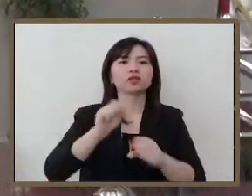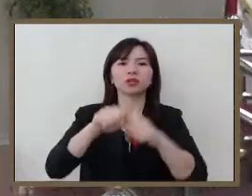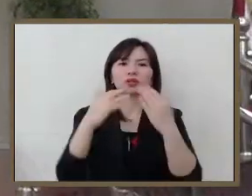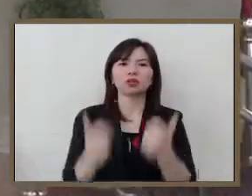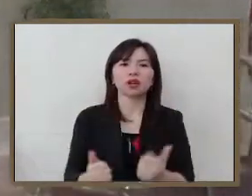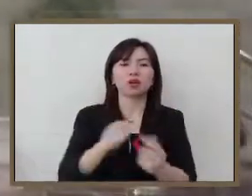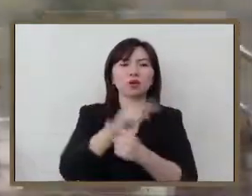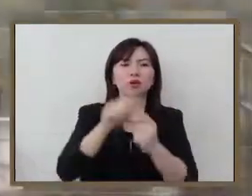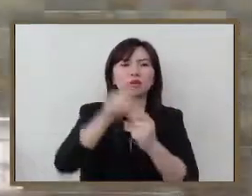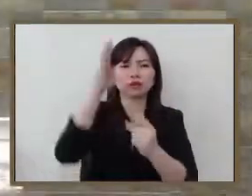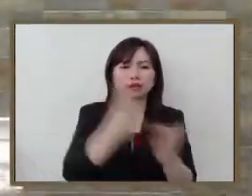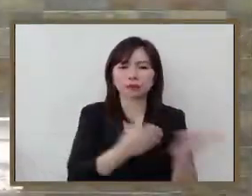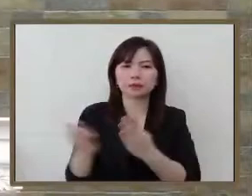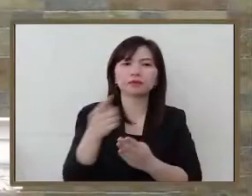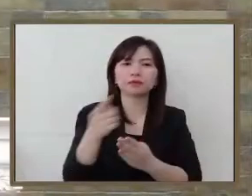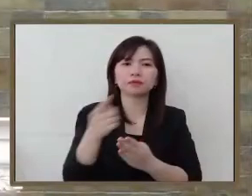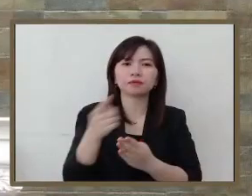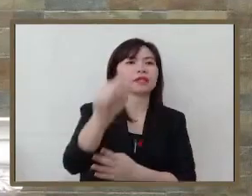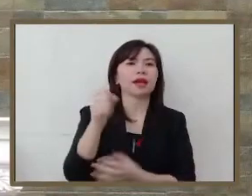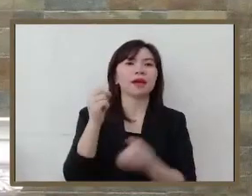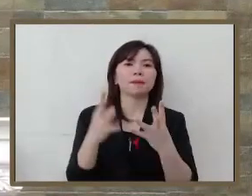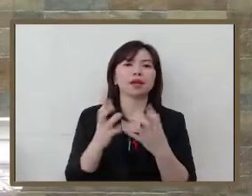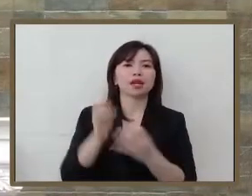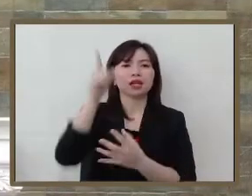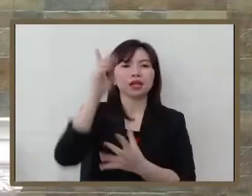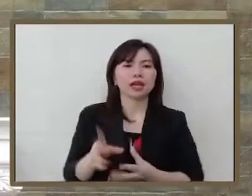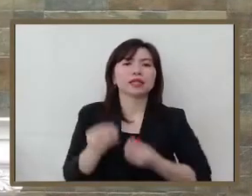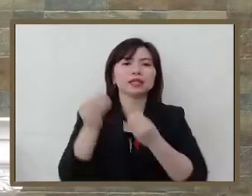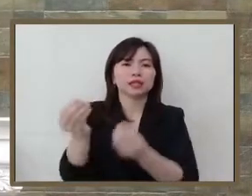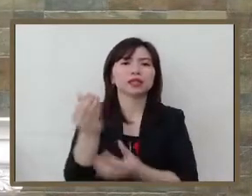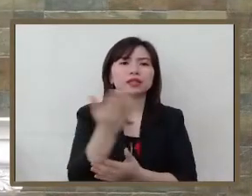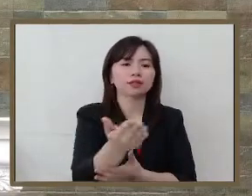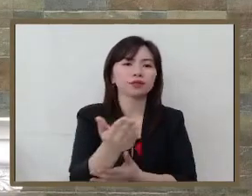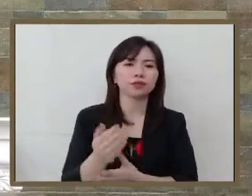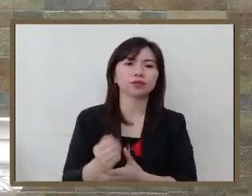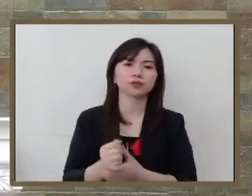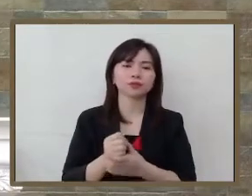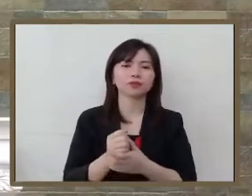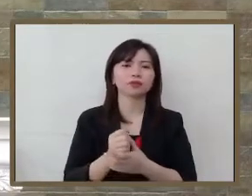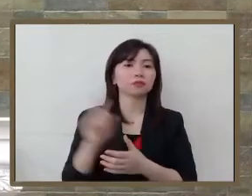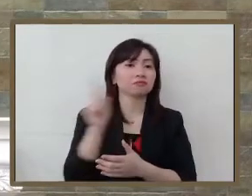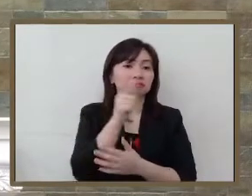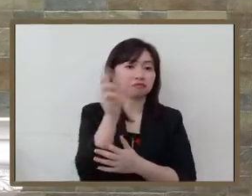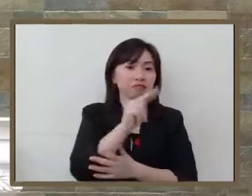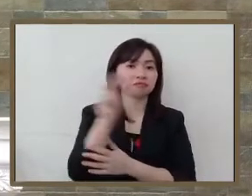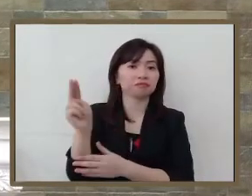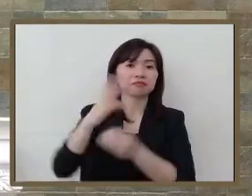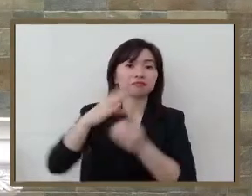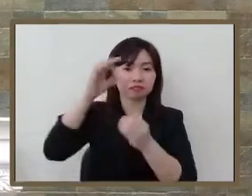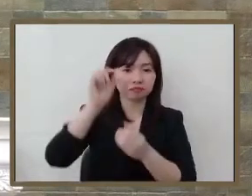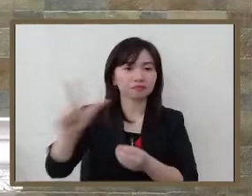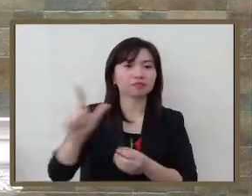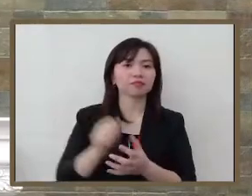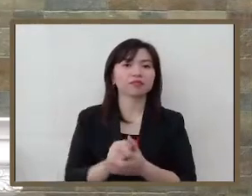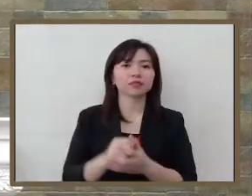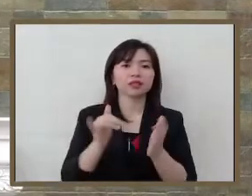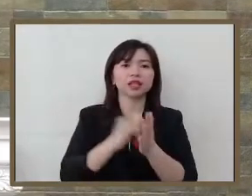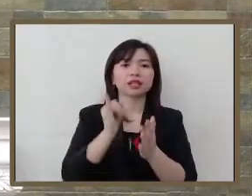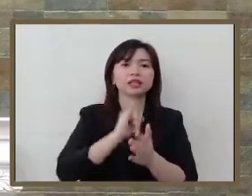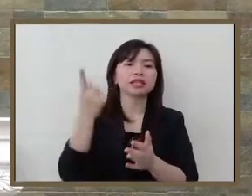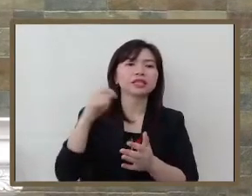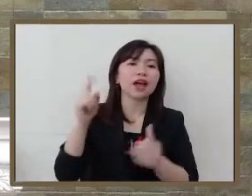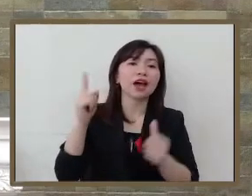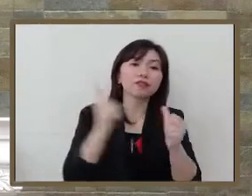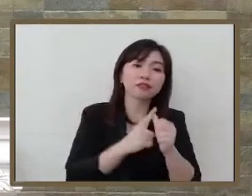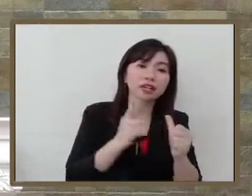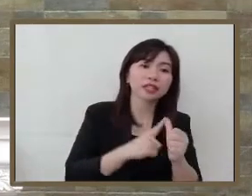maraming ibibigay sa iyo ang Diyos. Simula kagabi, binigay na sa iyo ng Diyos ang pangangailangan mo. Yun na yung unang gamot mo, huwag